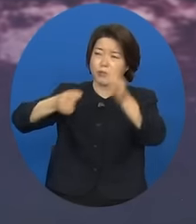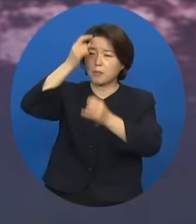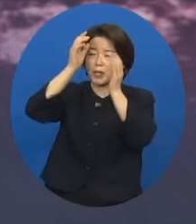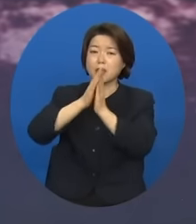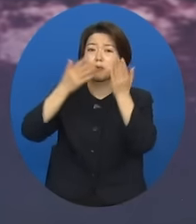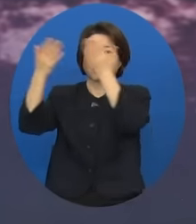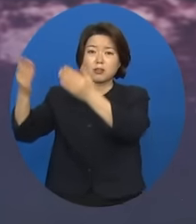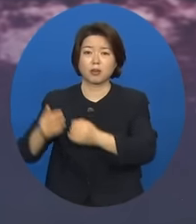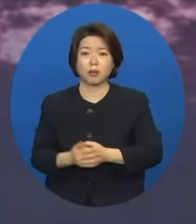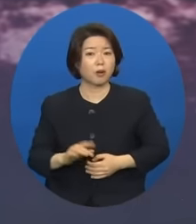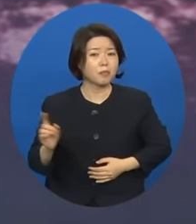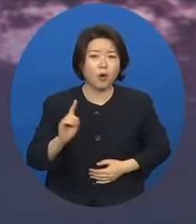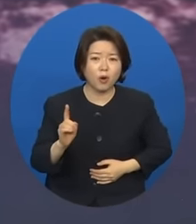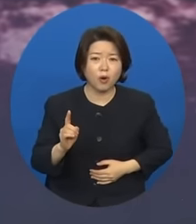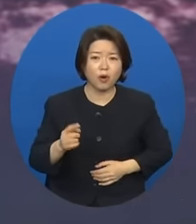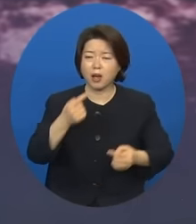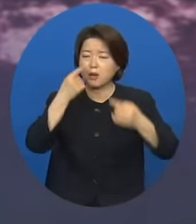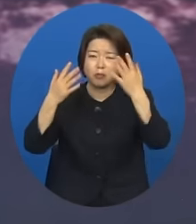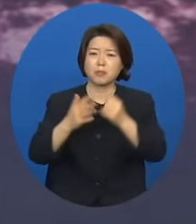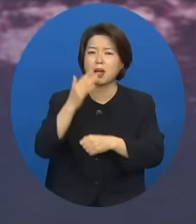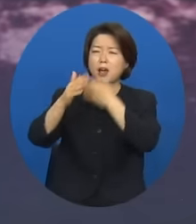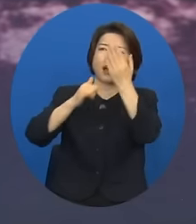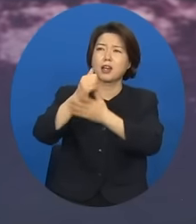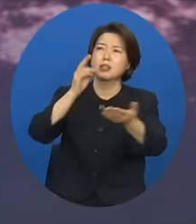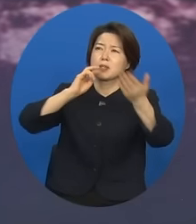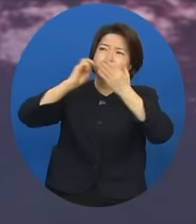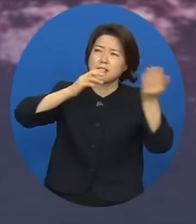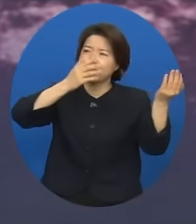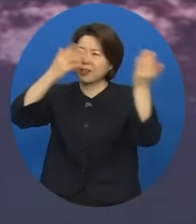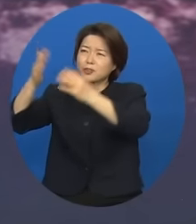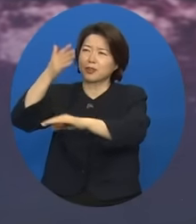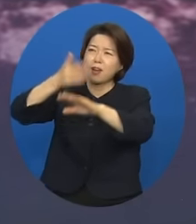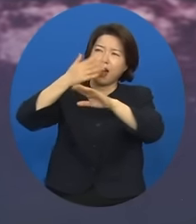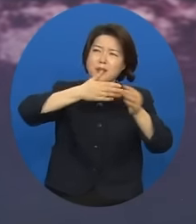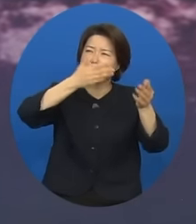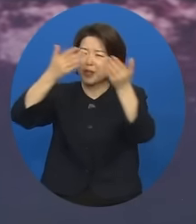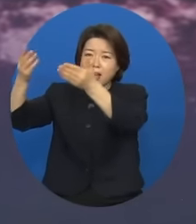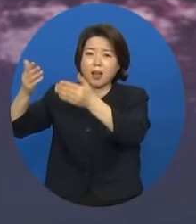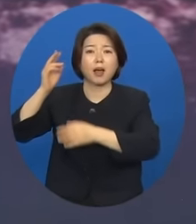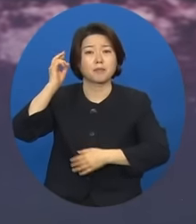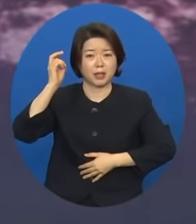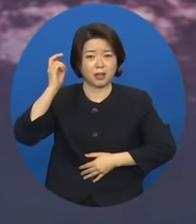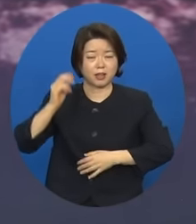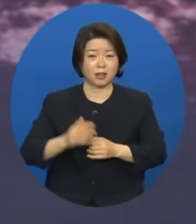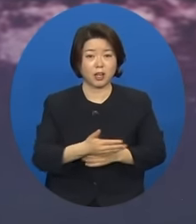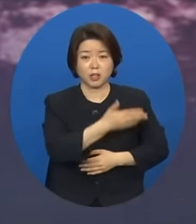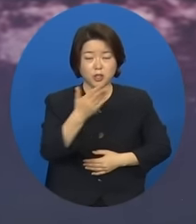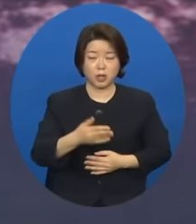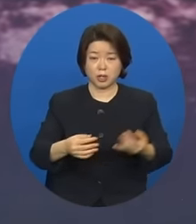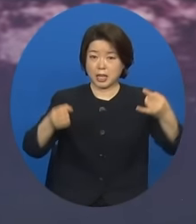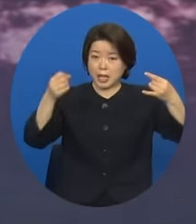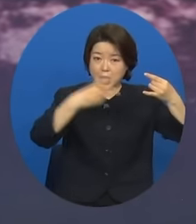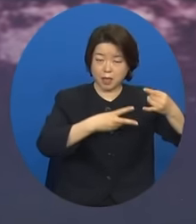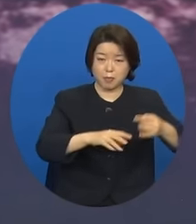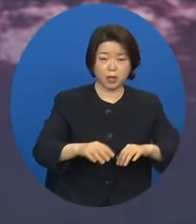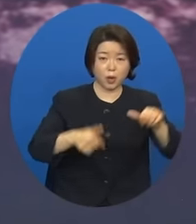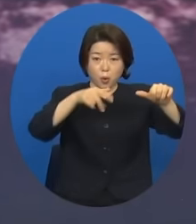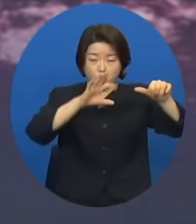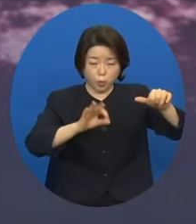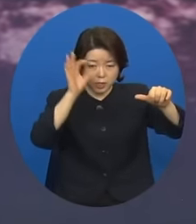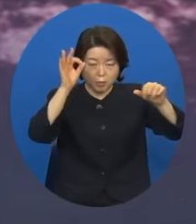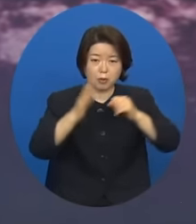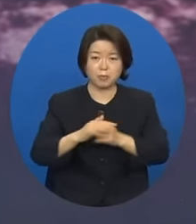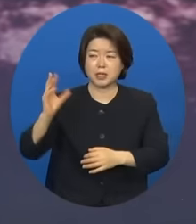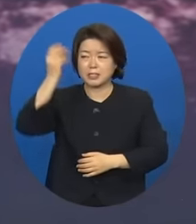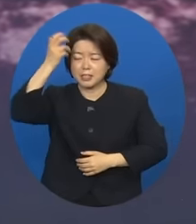예배했을요 저는 분명히 이렇게 했을 거예요 하나님을 찬양하고 감사했을 것입니다 왜냐면 여러분 에베소서 5장에 보면 성령 충만한 자의